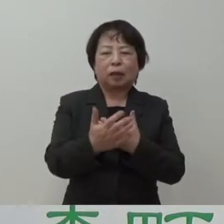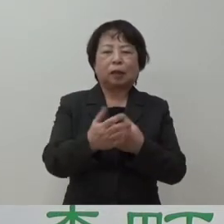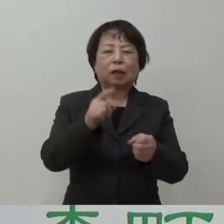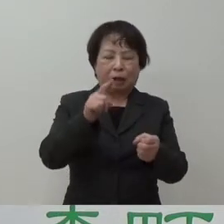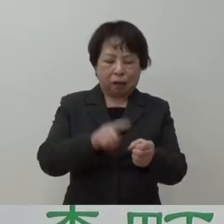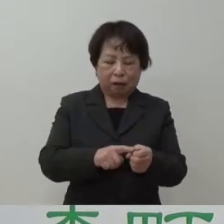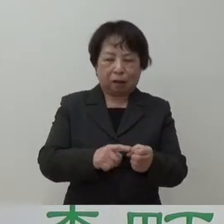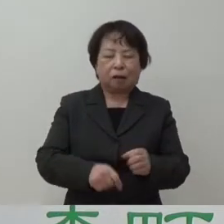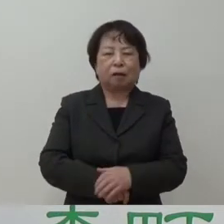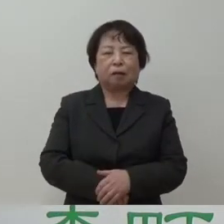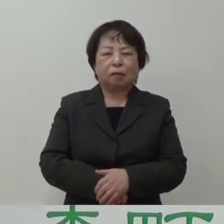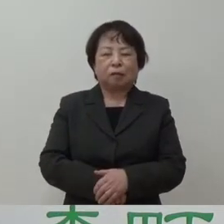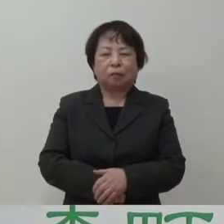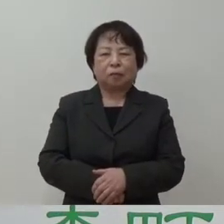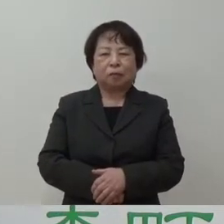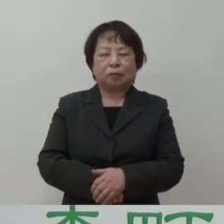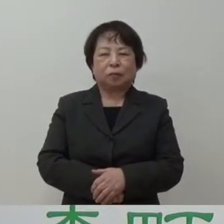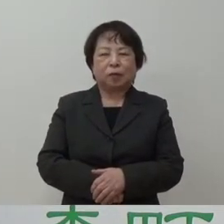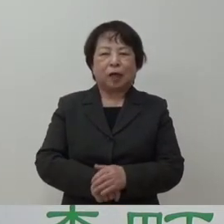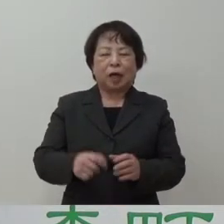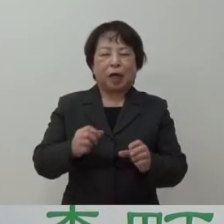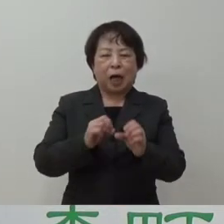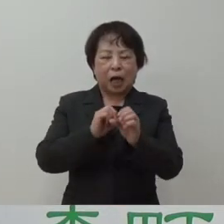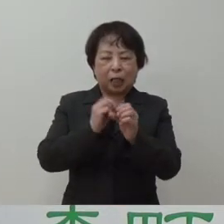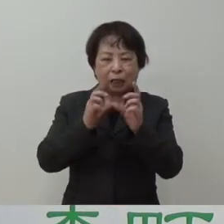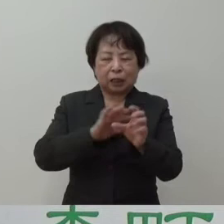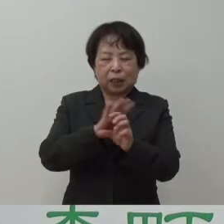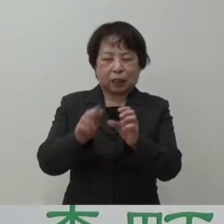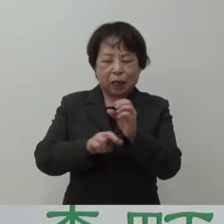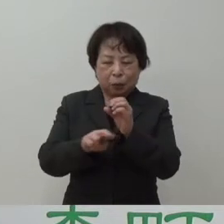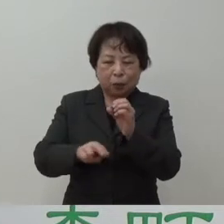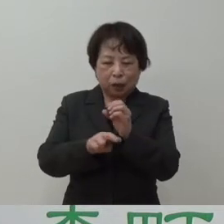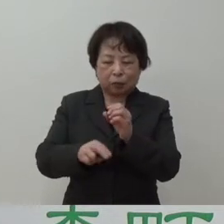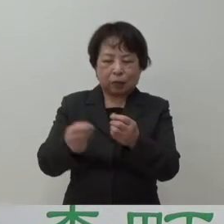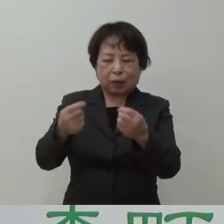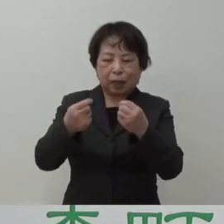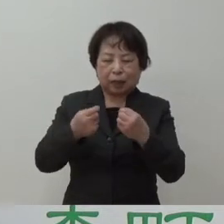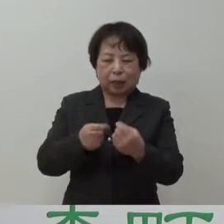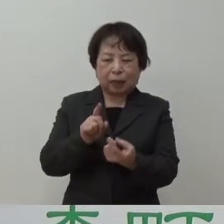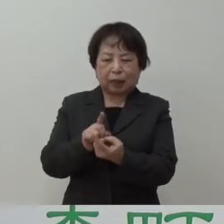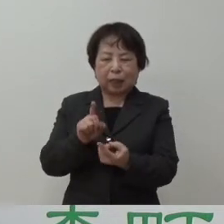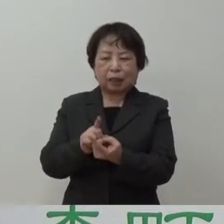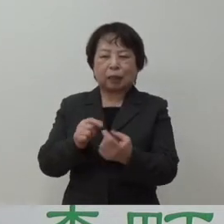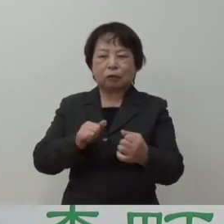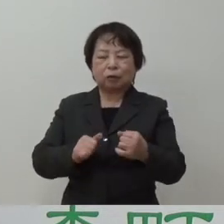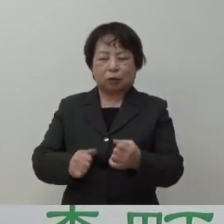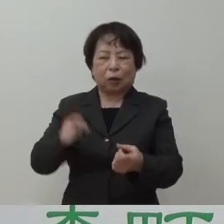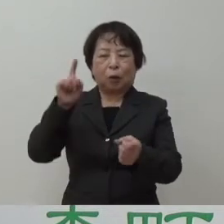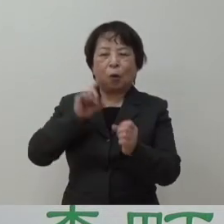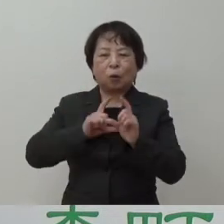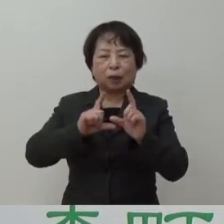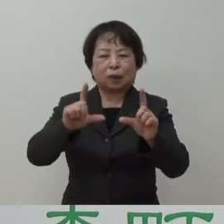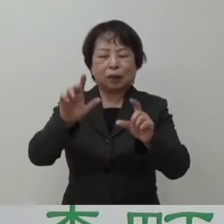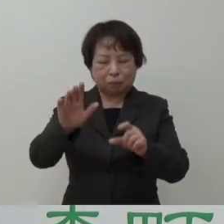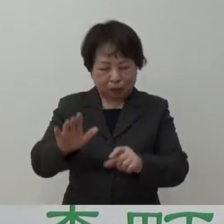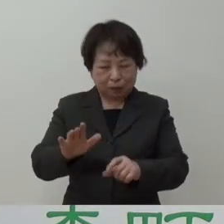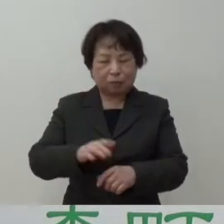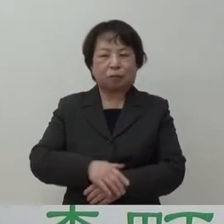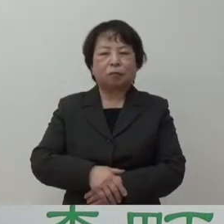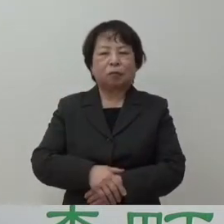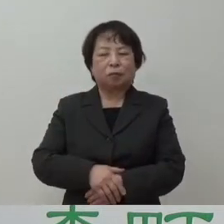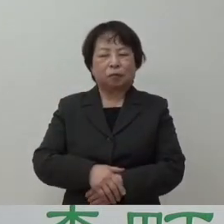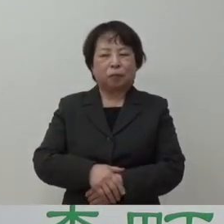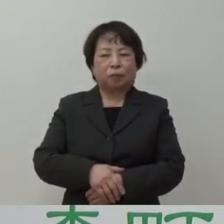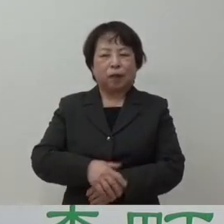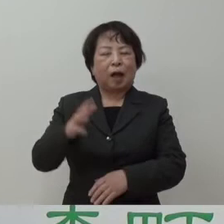、新型コロナウイルス感染対策についてお知らせします。は